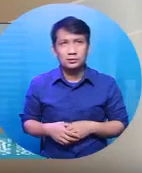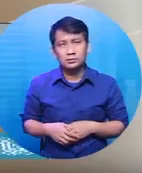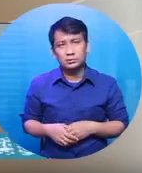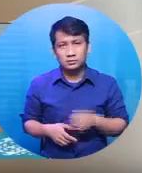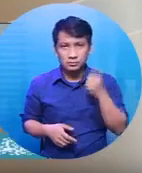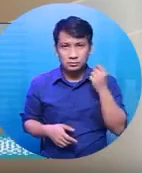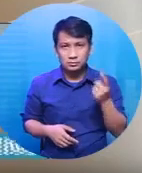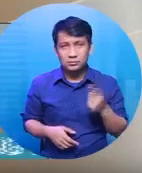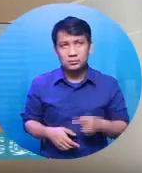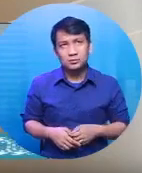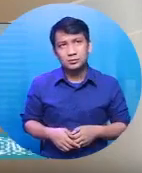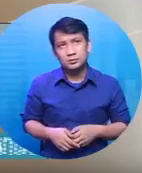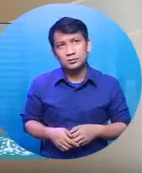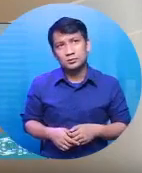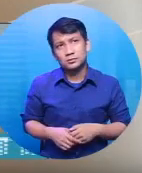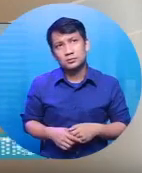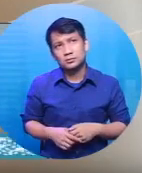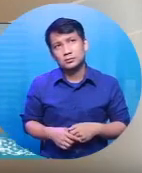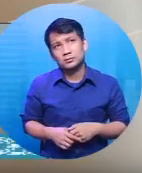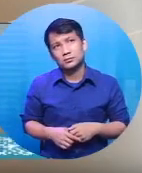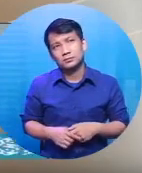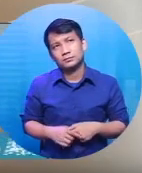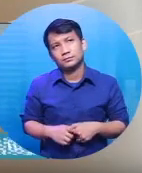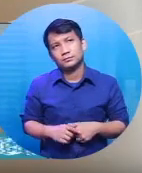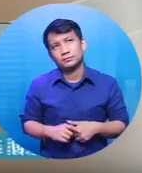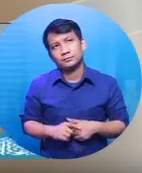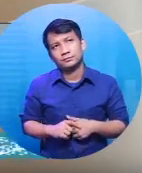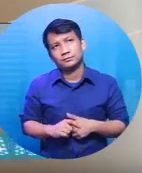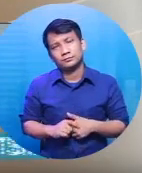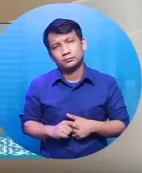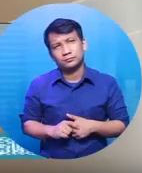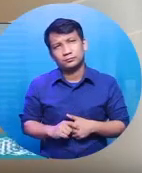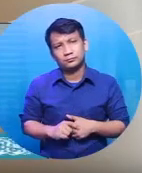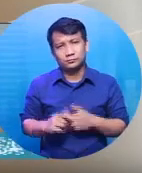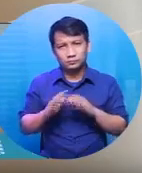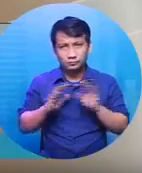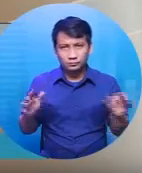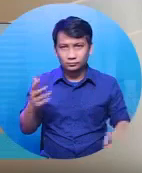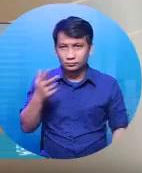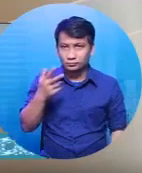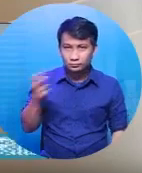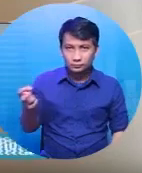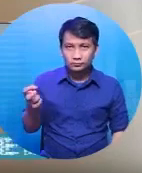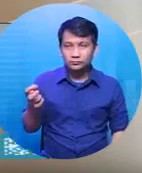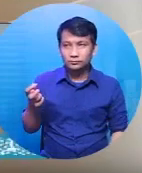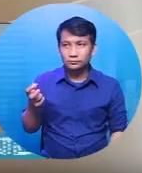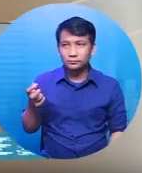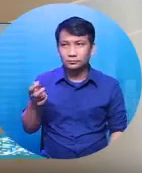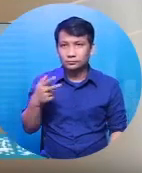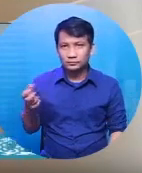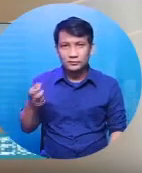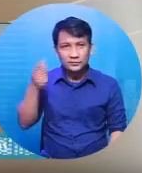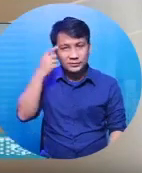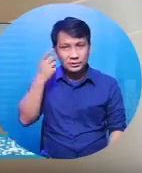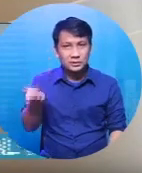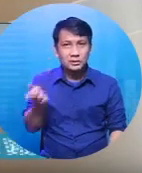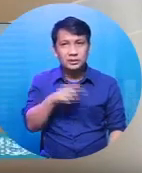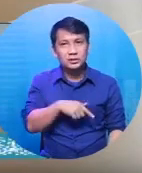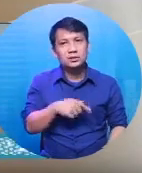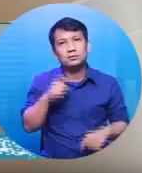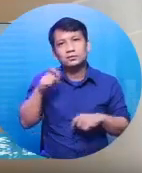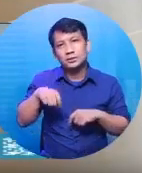Nag-gets nyo? Yes po, sir. Oh, so, dun sa 300, Nay, imagine na meron din